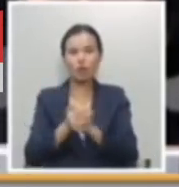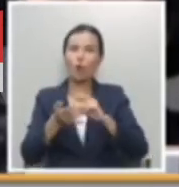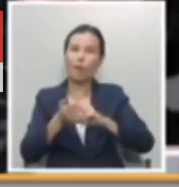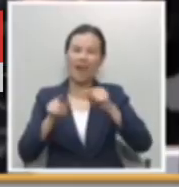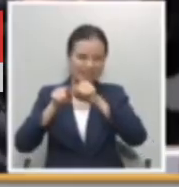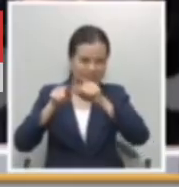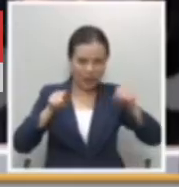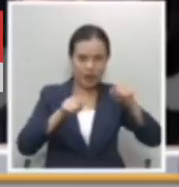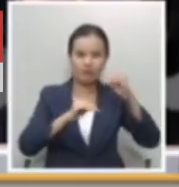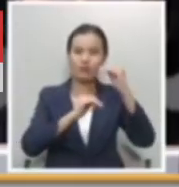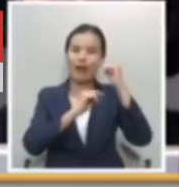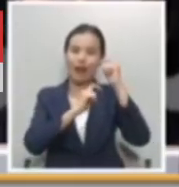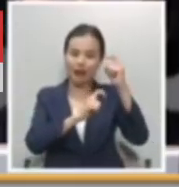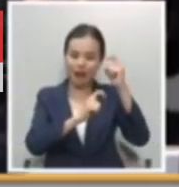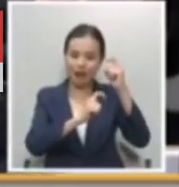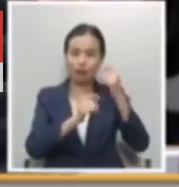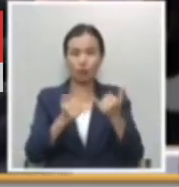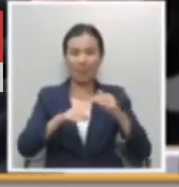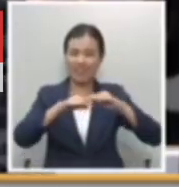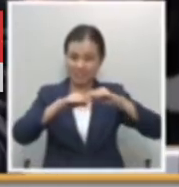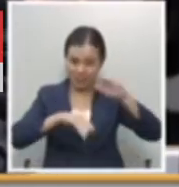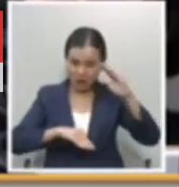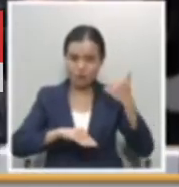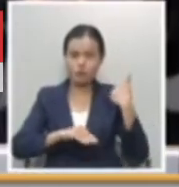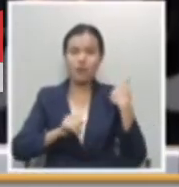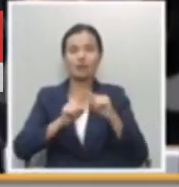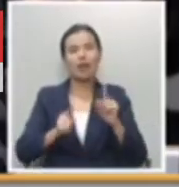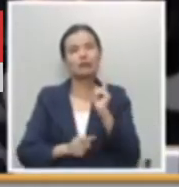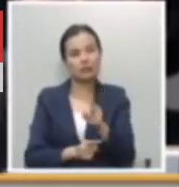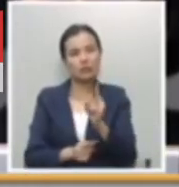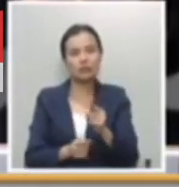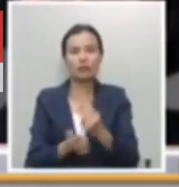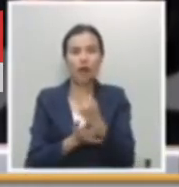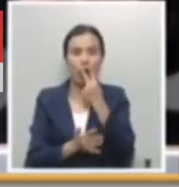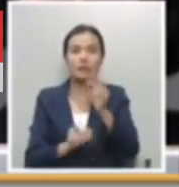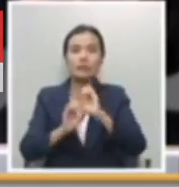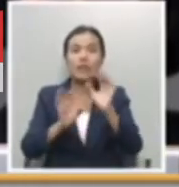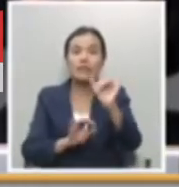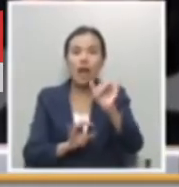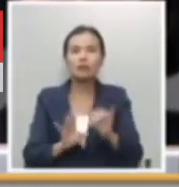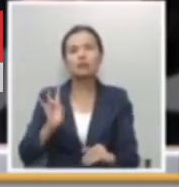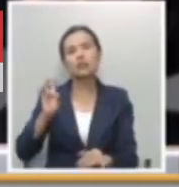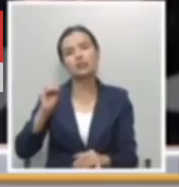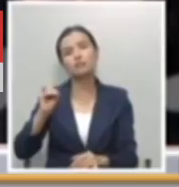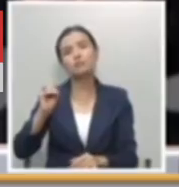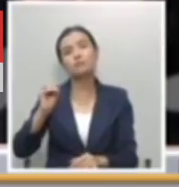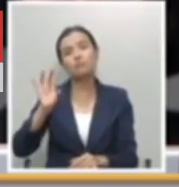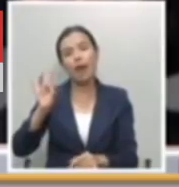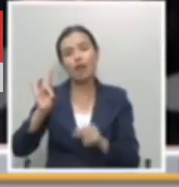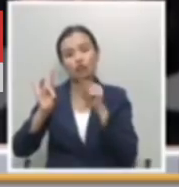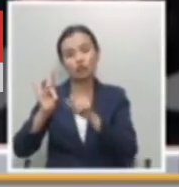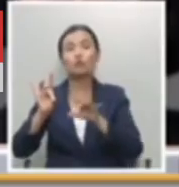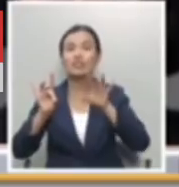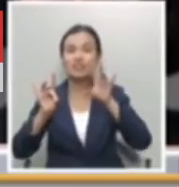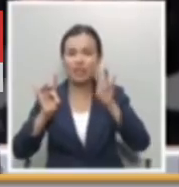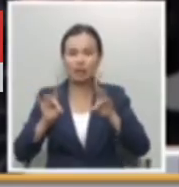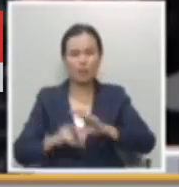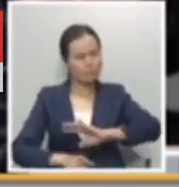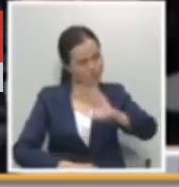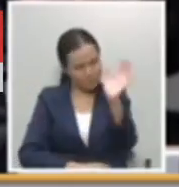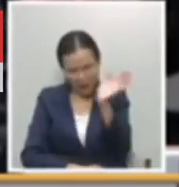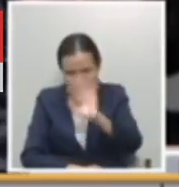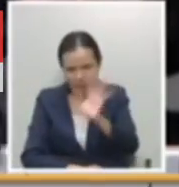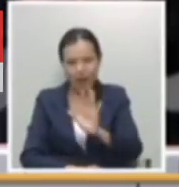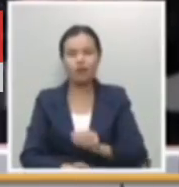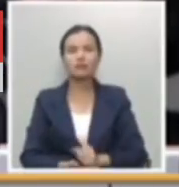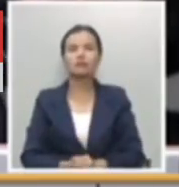ายวันนี้มันเกินไปแล้วแต่ความจริงยังไม่ปรากฏและยังบอกว่า 78.7 มันไม่ใช่มันบ่แม่นน